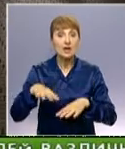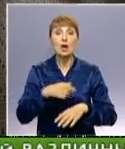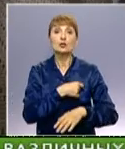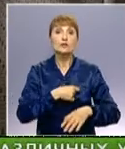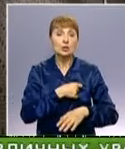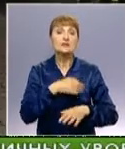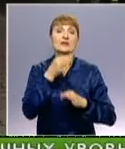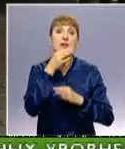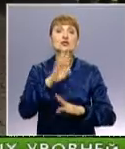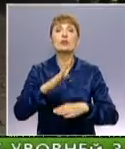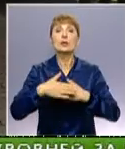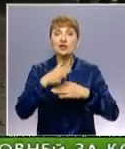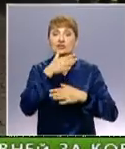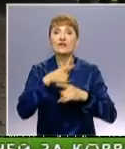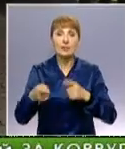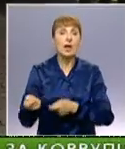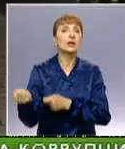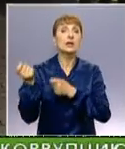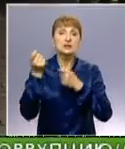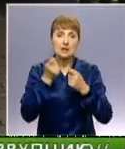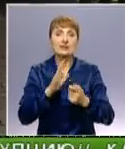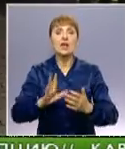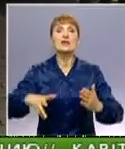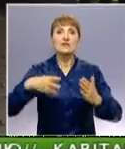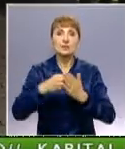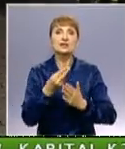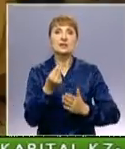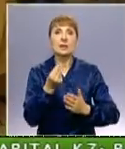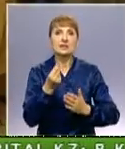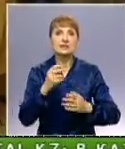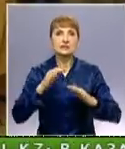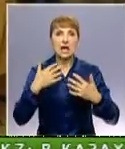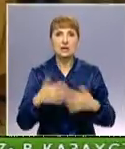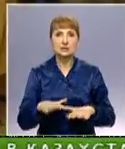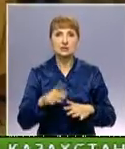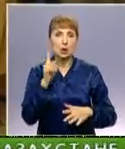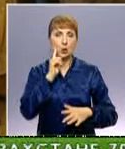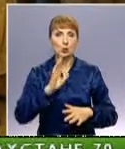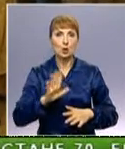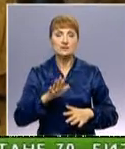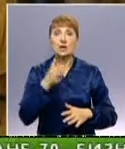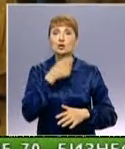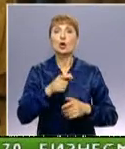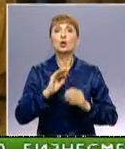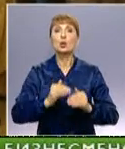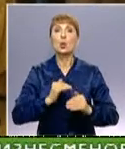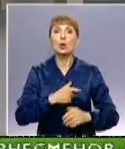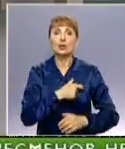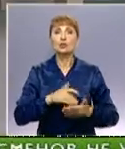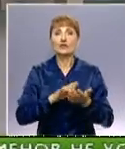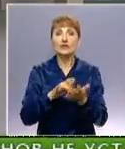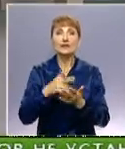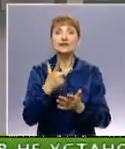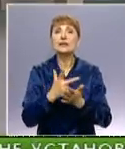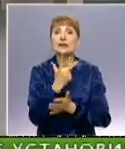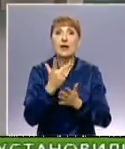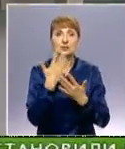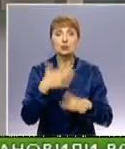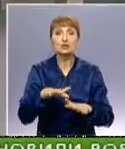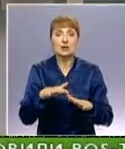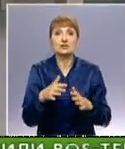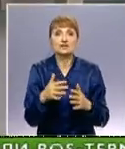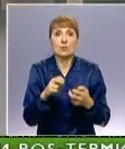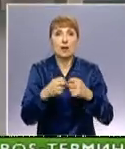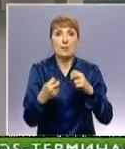что в ближайшее время доставят домой и выплатят компенсации за неудобства. Стоит отметить, турфирма только за этот год уже 3 раза подводит своих